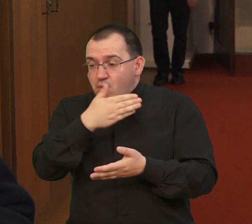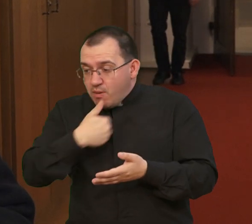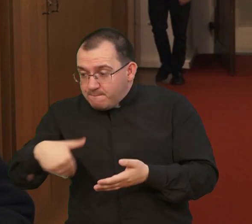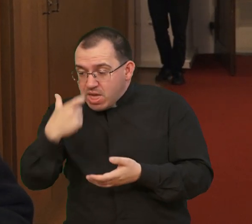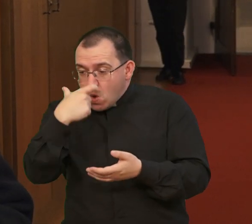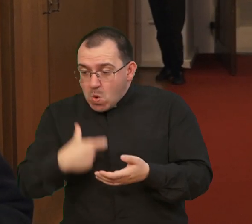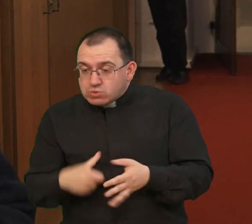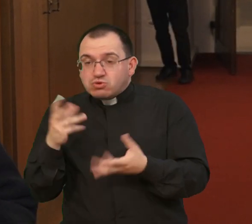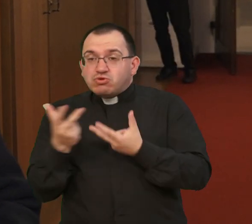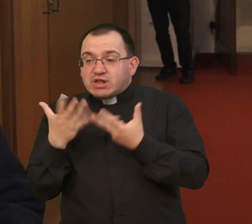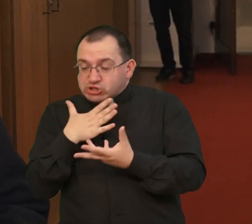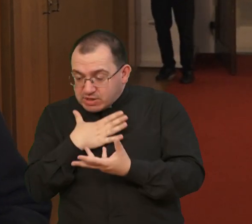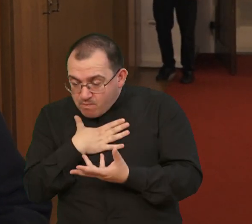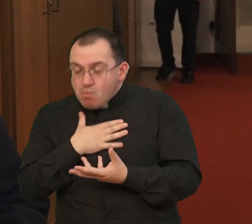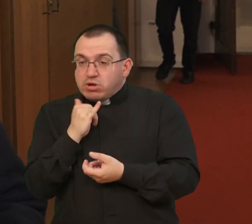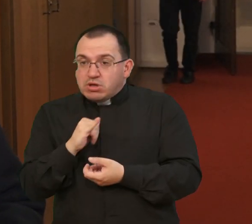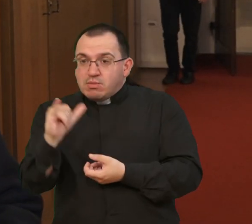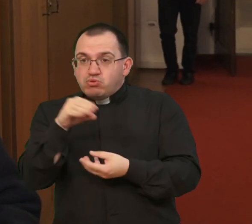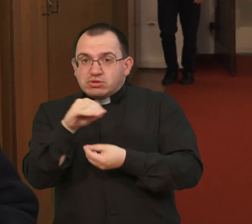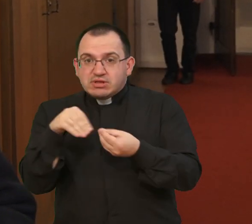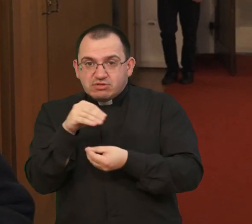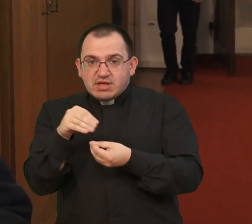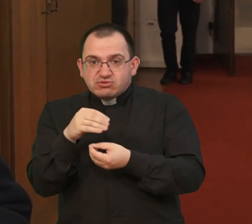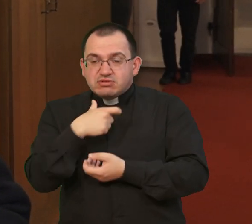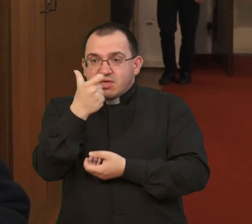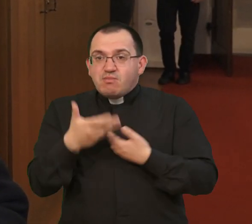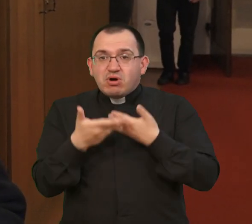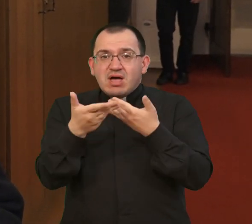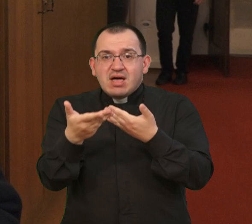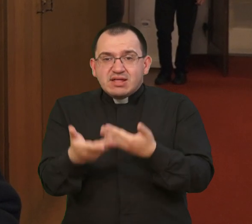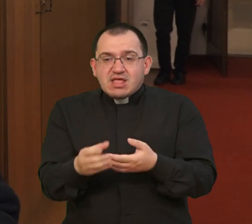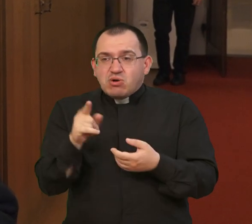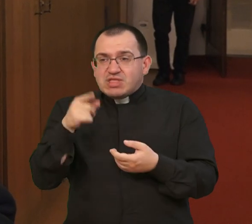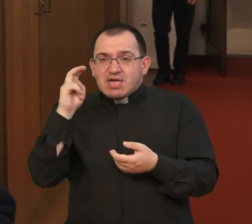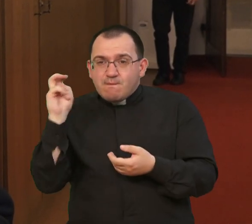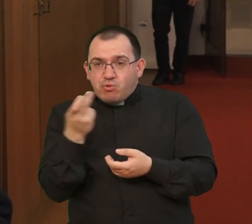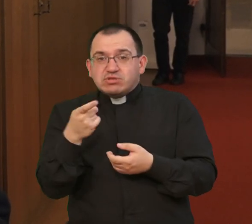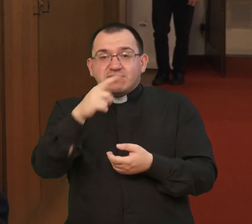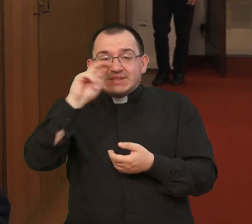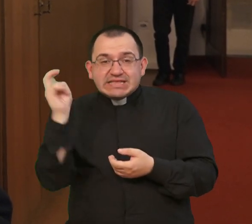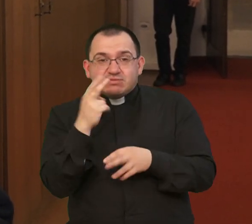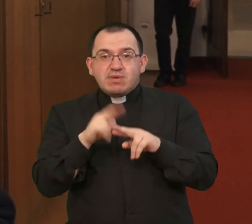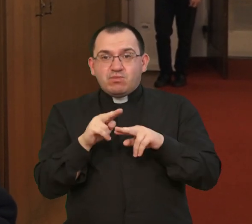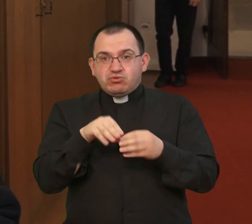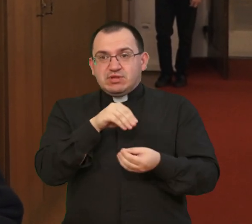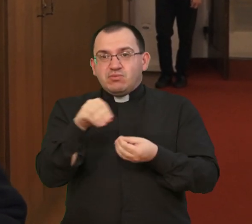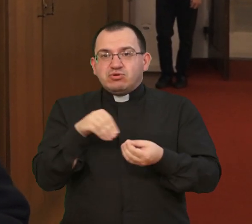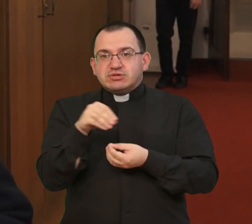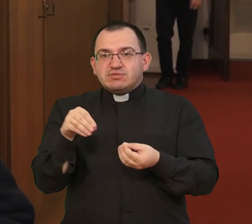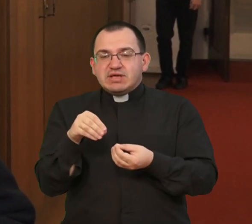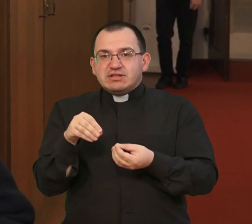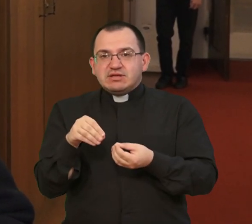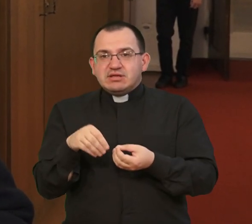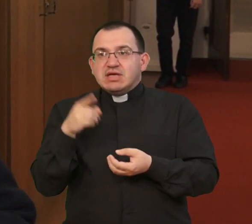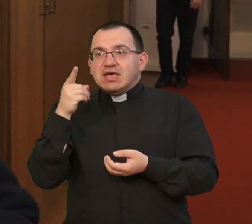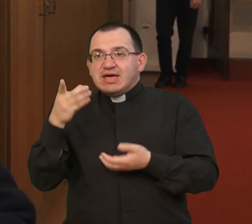u svakodnevnom životu. Jer Bog nam je svakome u nas utkao taj poziv da budemo sveti i da nam